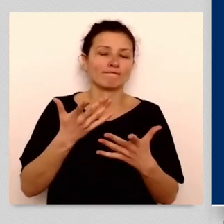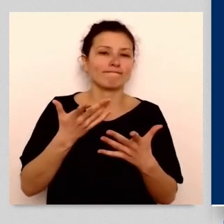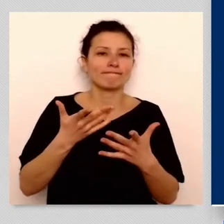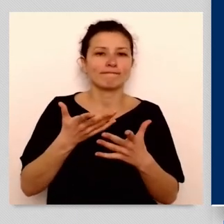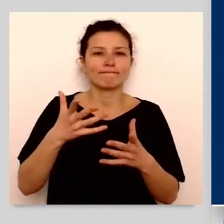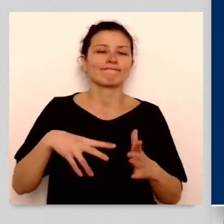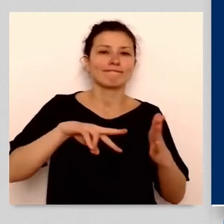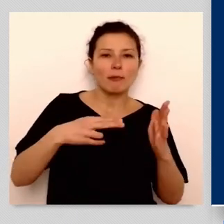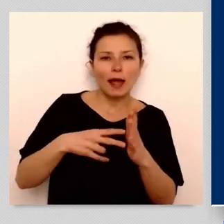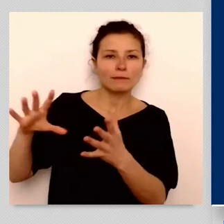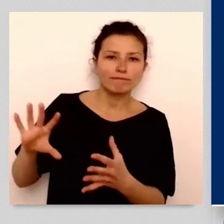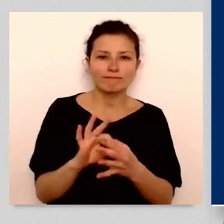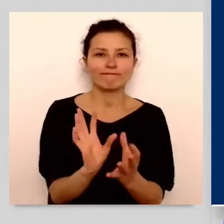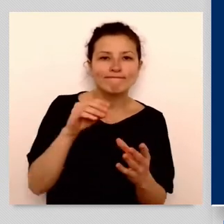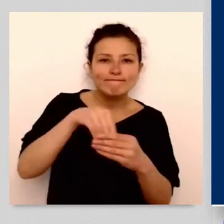ile